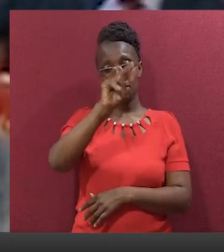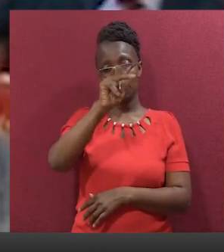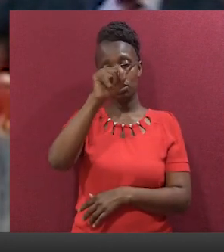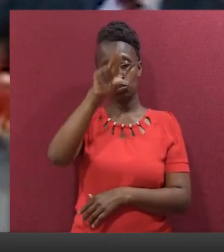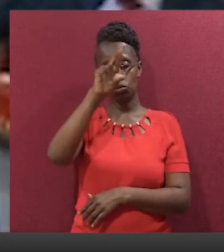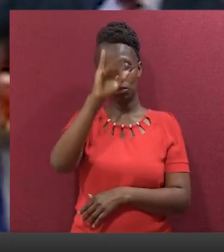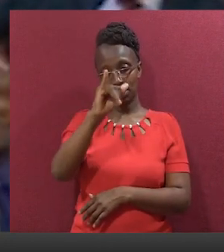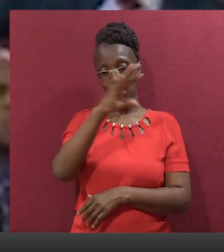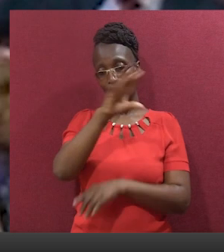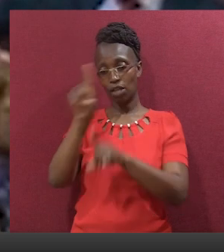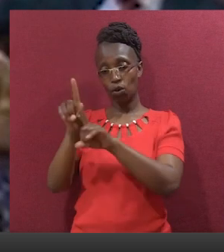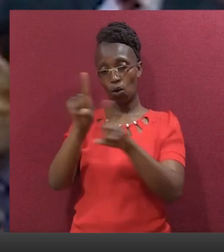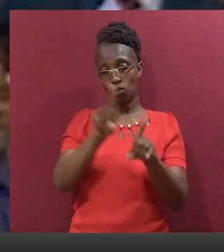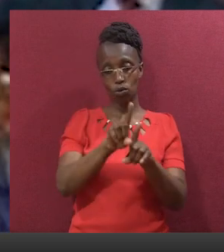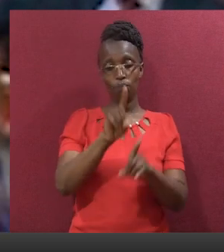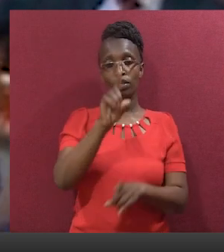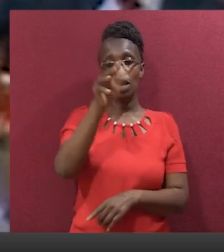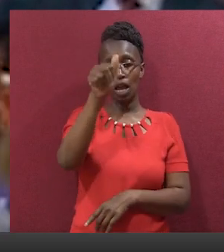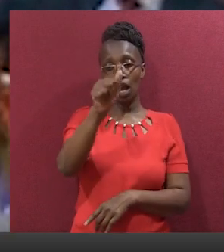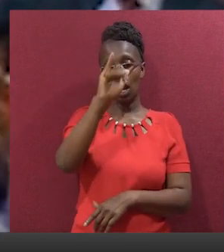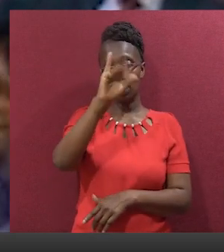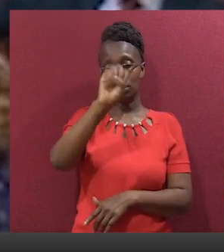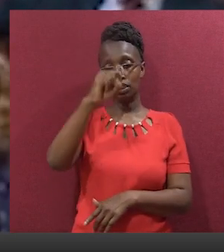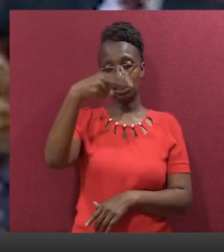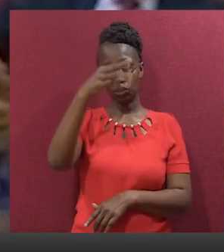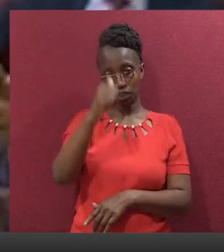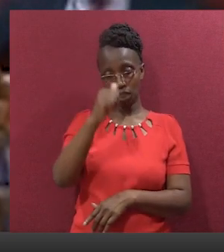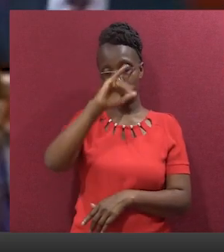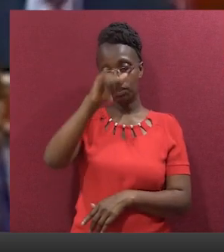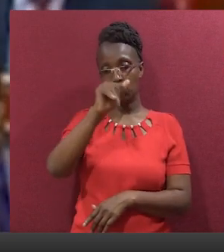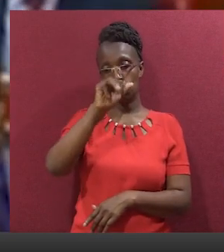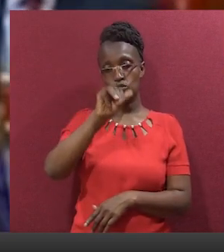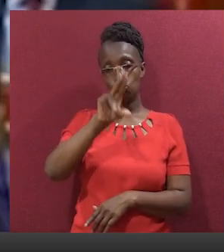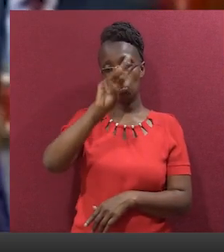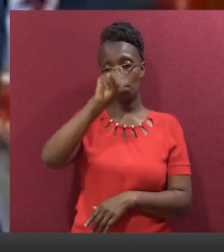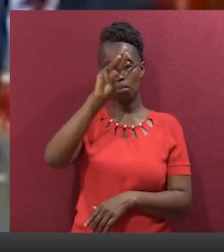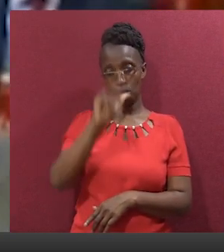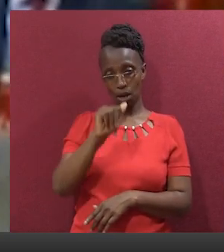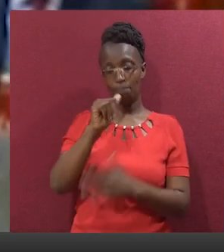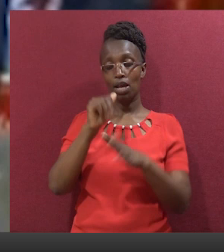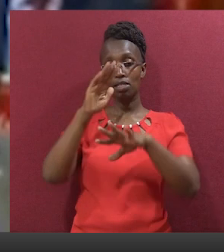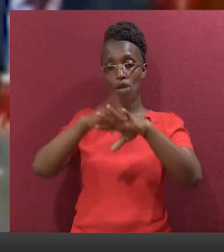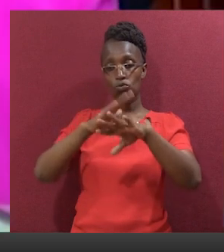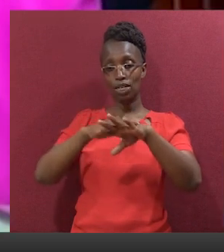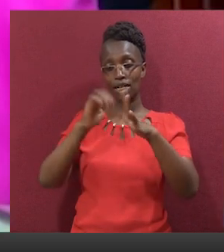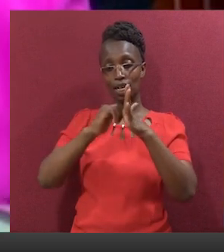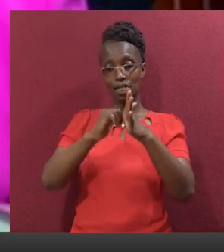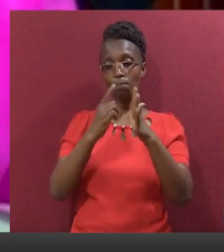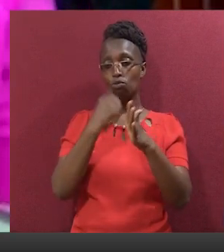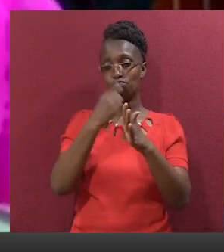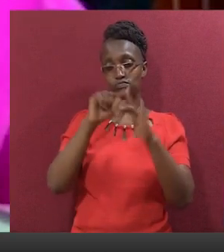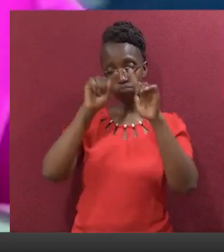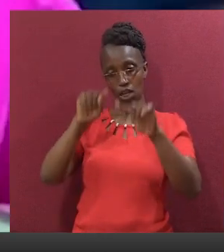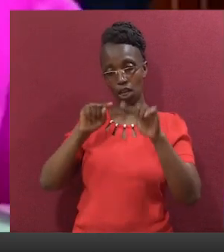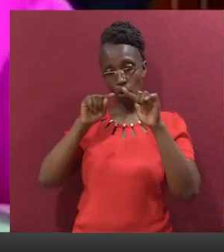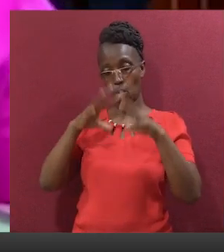kuwa hawajapatikana na hatia mahakamani. Ichung'wa akiongeza Aisha Jumwa ni mfano mwema wa